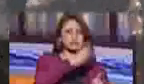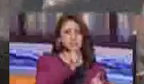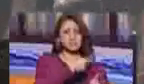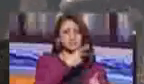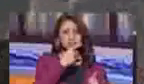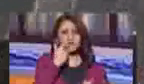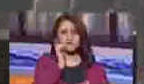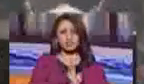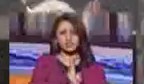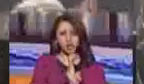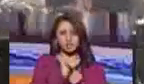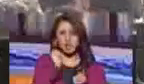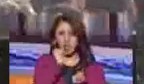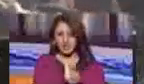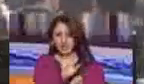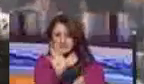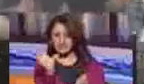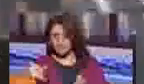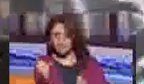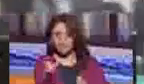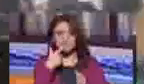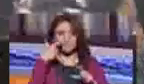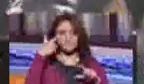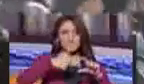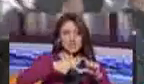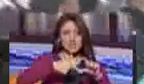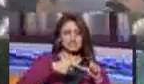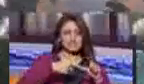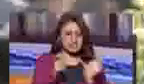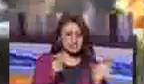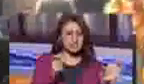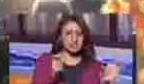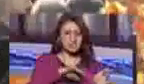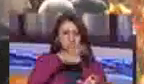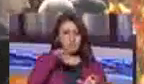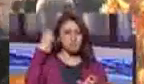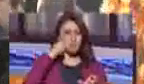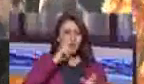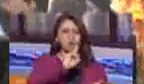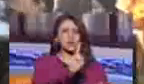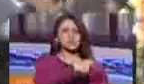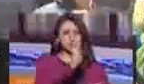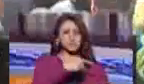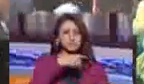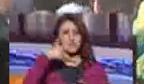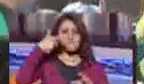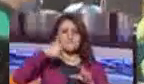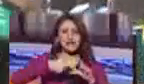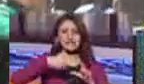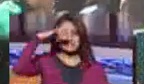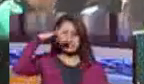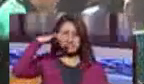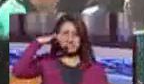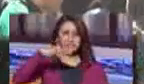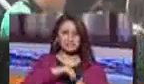ما بين المتظاهرين أمام مديرية أمن الغربية من جانب، وبين المتظاهرين أمام قسم شرطة السان طنطا من